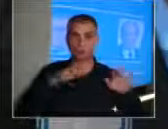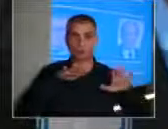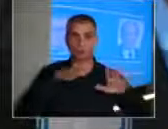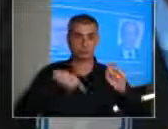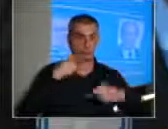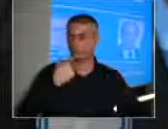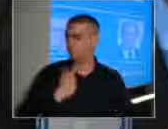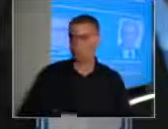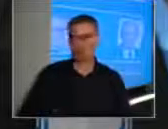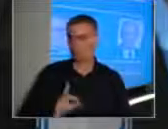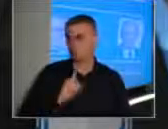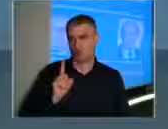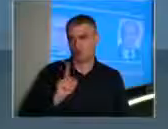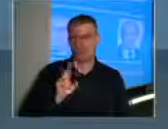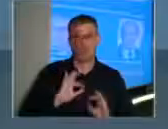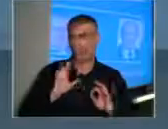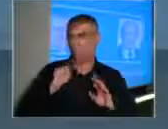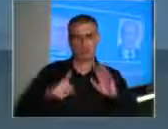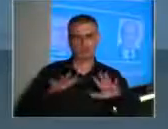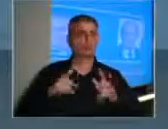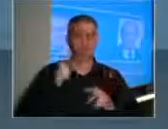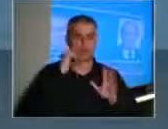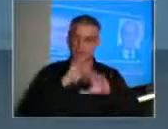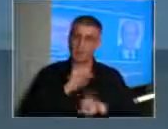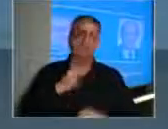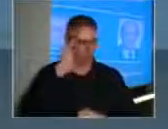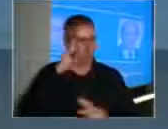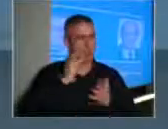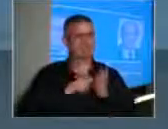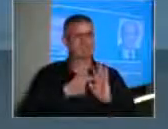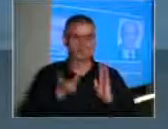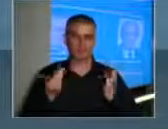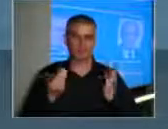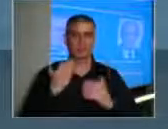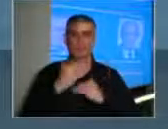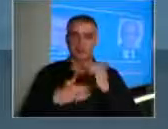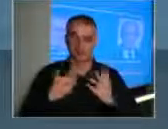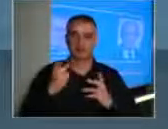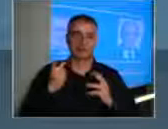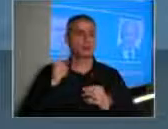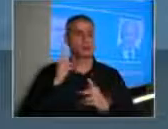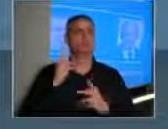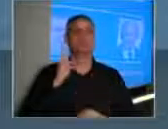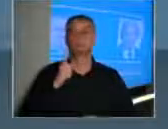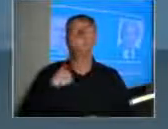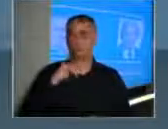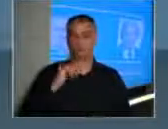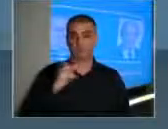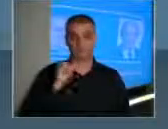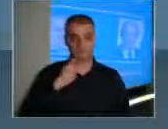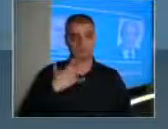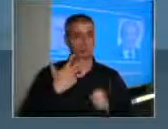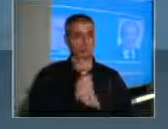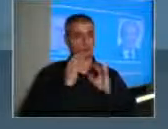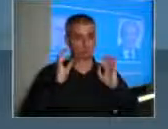הממשלה הבא? לא, אף אחד לא יהיה ראש ממשלה. לא, בסדר, אתה יודע למה אני מתכוונת. ברור, אבל שיש